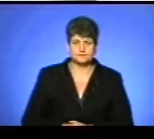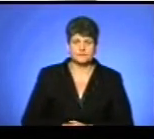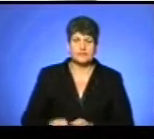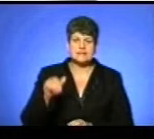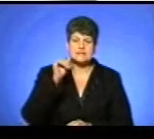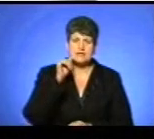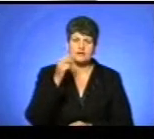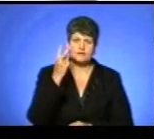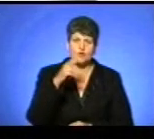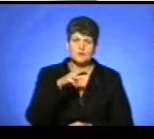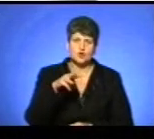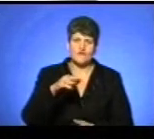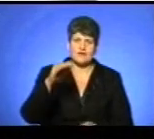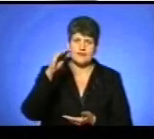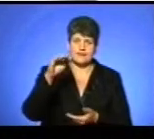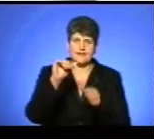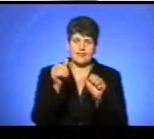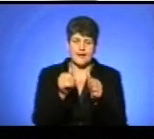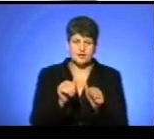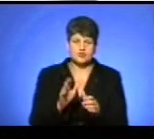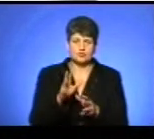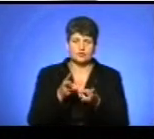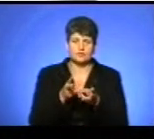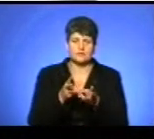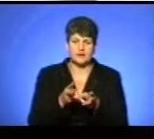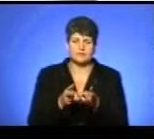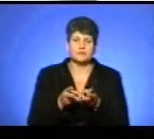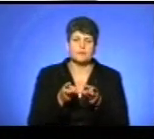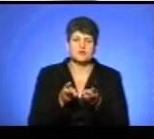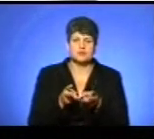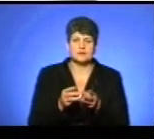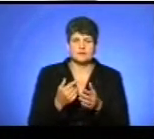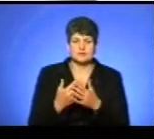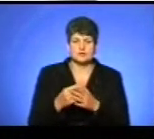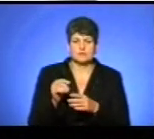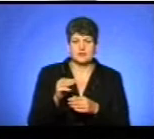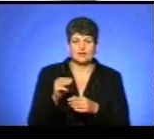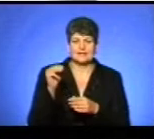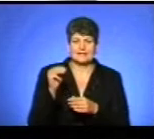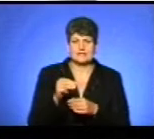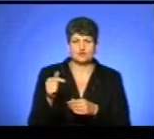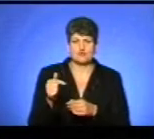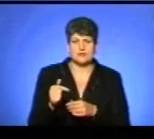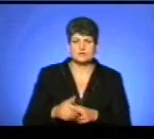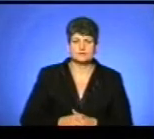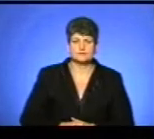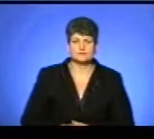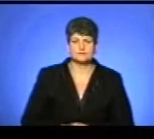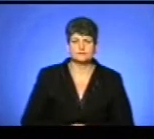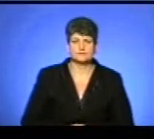Завтра двометровий глечик протягом дня випалюватимуть у печі при температурі 1000 градусів.